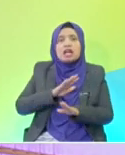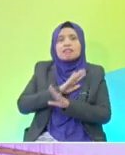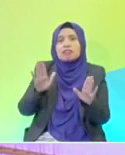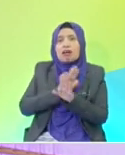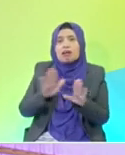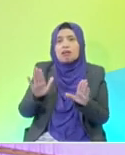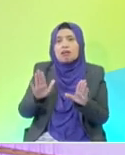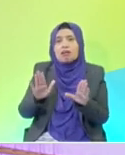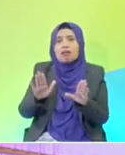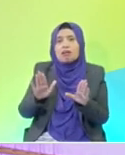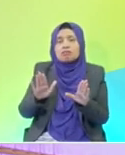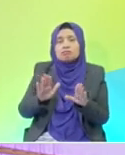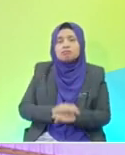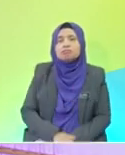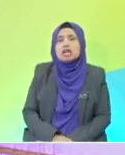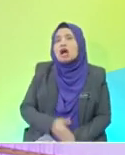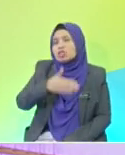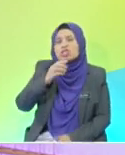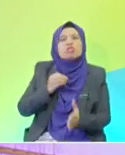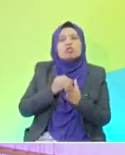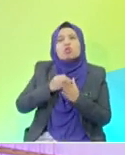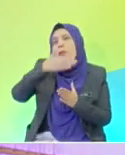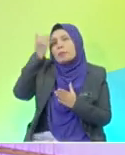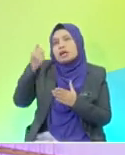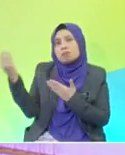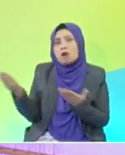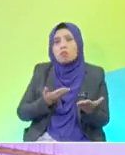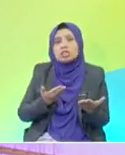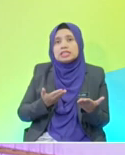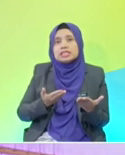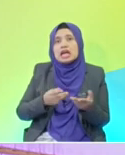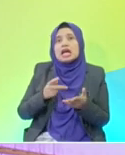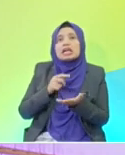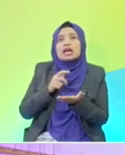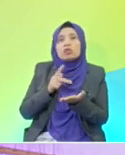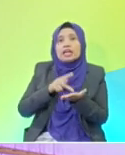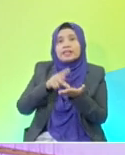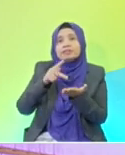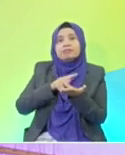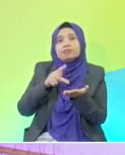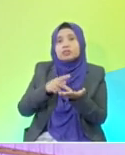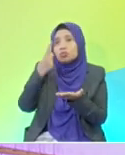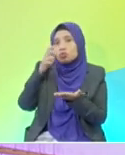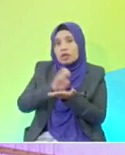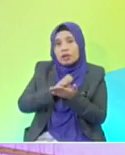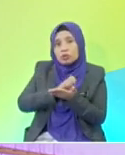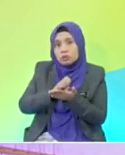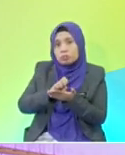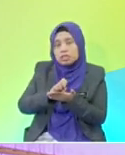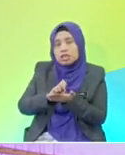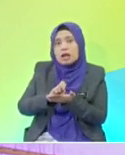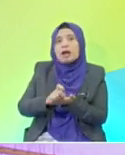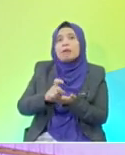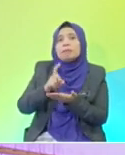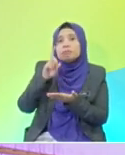apa tidak ataupun lupa membawa cat letter Oke untuk ekonomi sebenarnya 3767